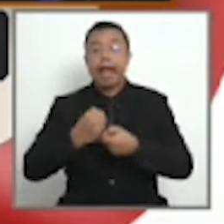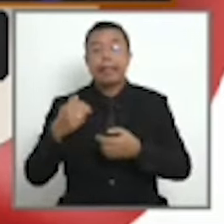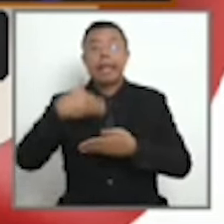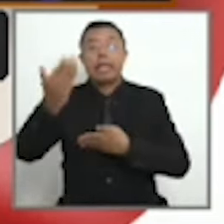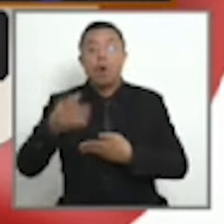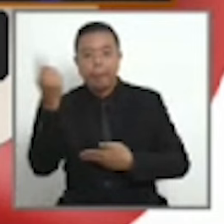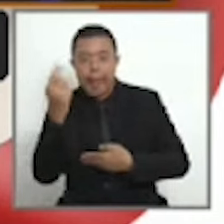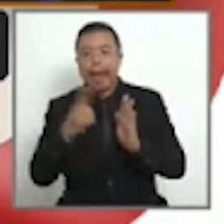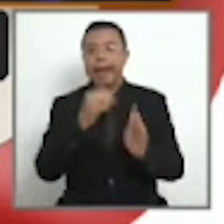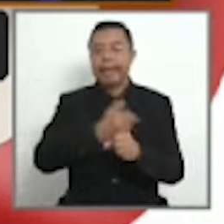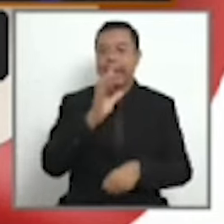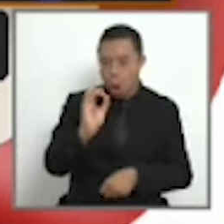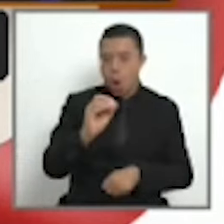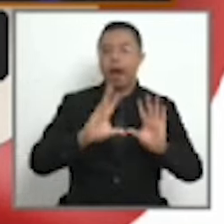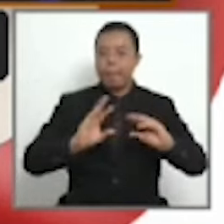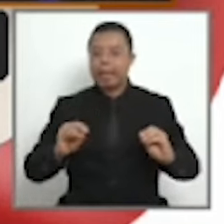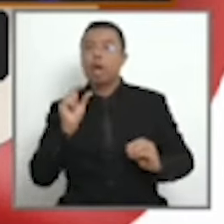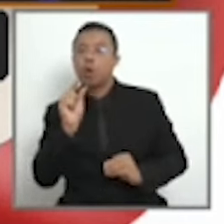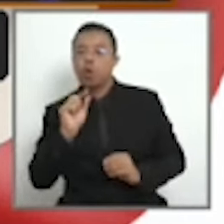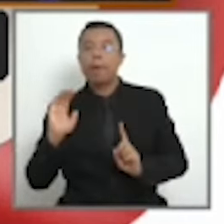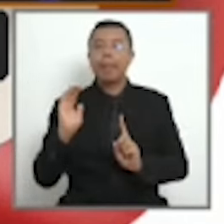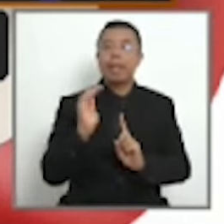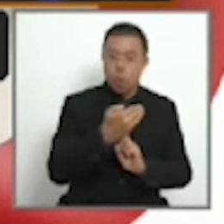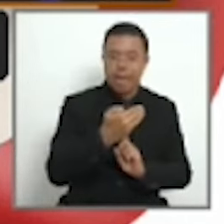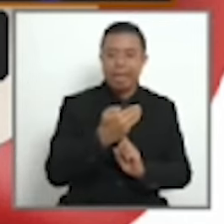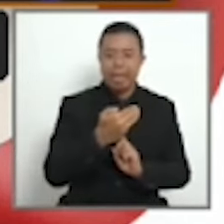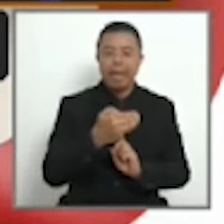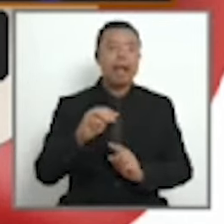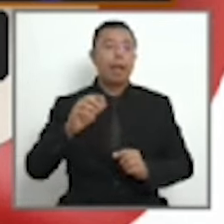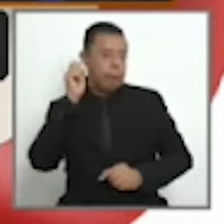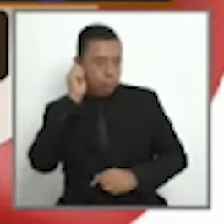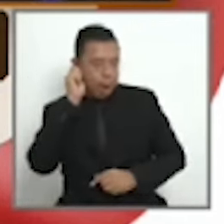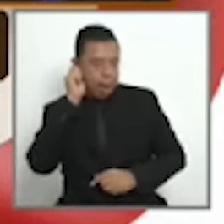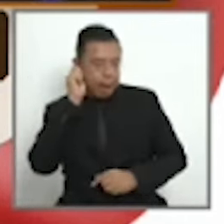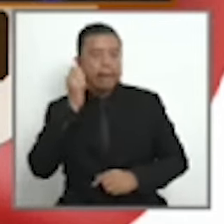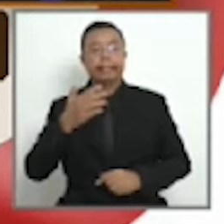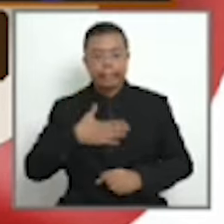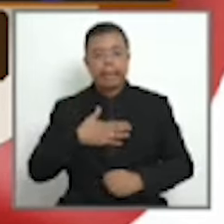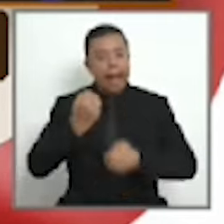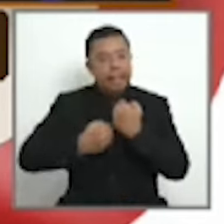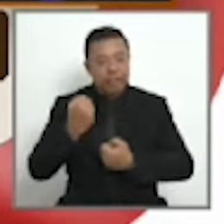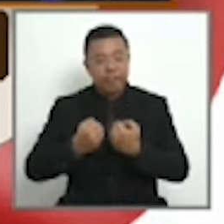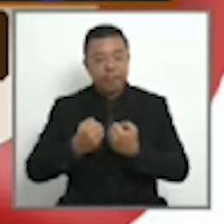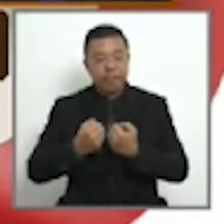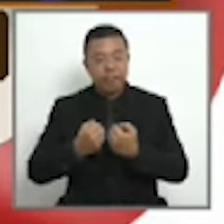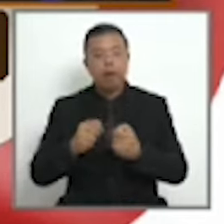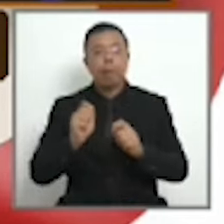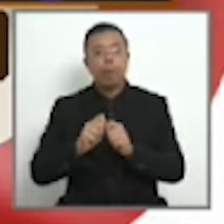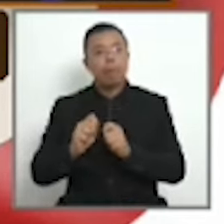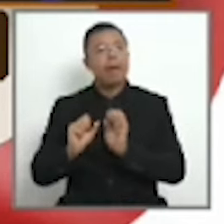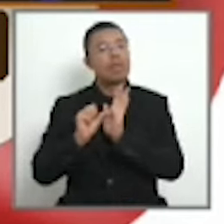pemerintah ngongo yang bergerak di bidang perlindungan kaum perempuan ee saya sendiri aktif menyelamatkan